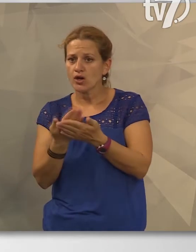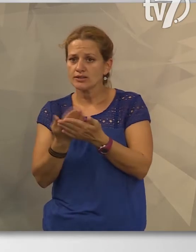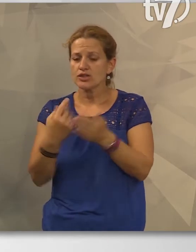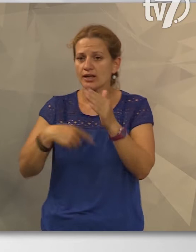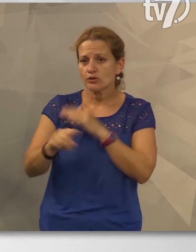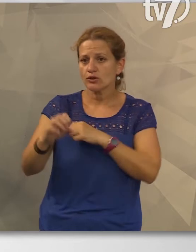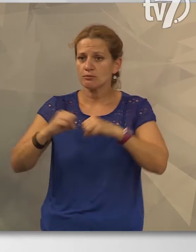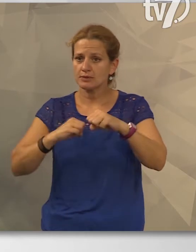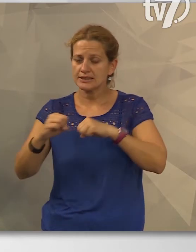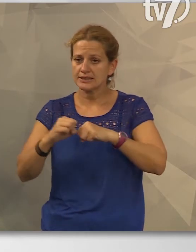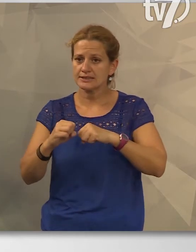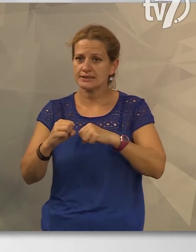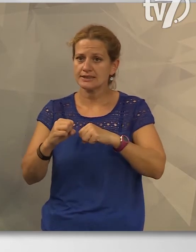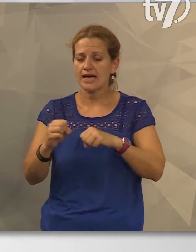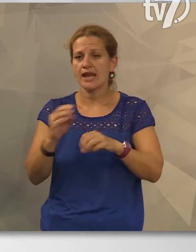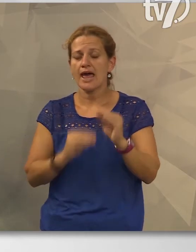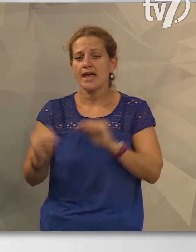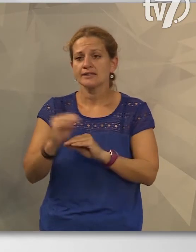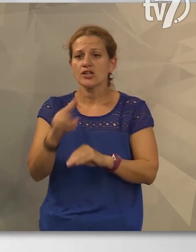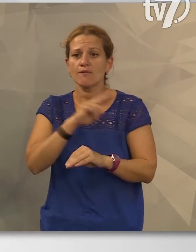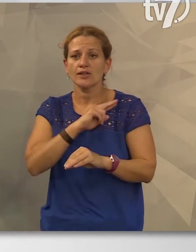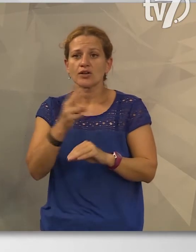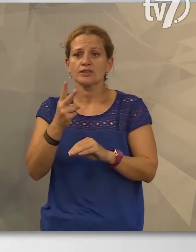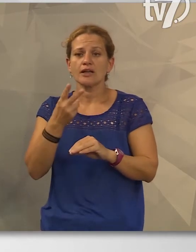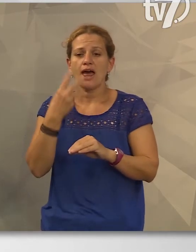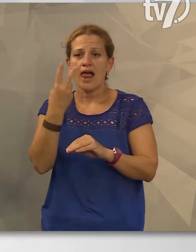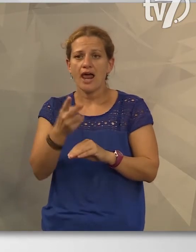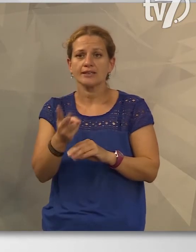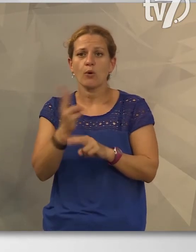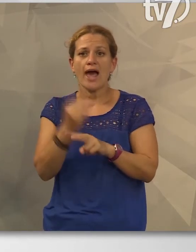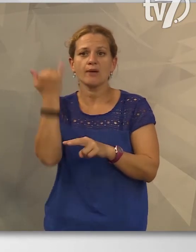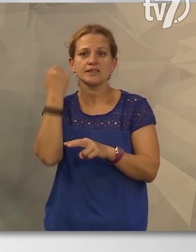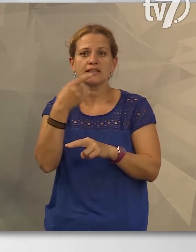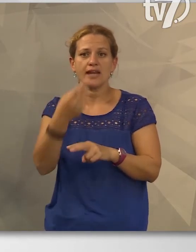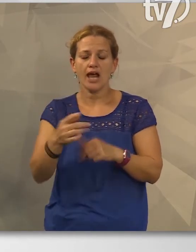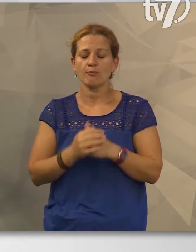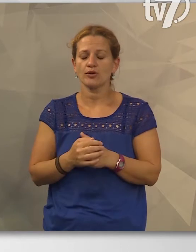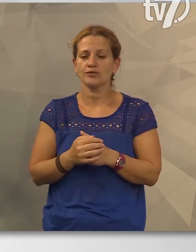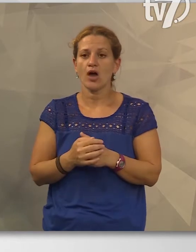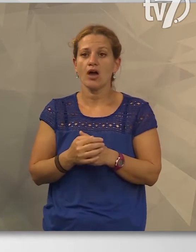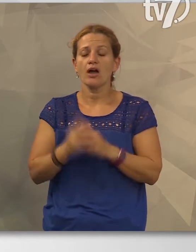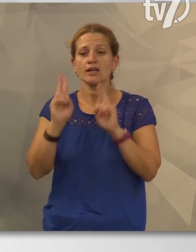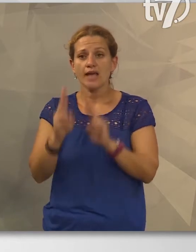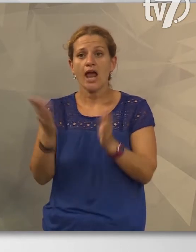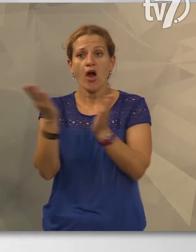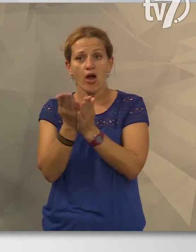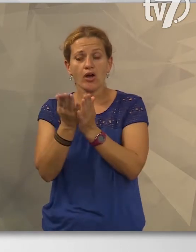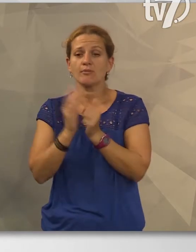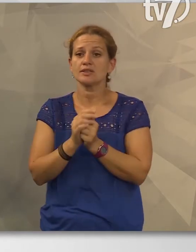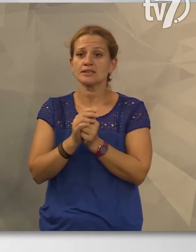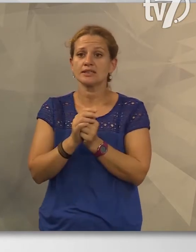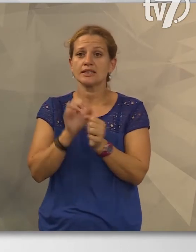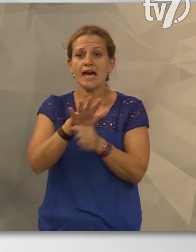külügyminisztérium miniszter helyettesi feladatokat ellátó államtitkára hangsúlyozta, hazánknak alkalmazkodnia kell a járvány miatt